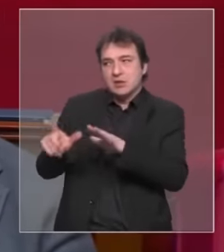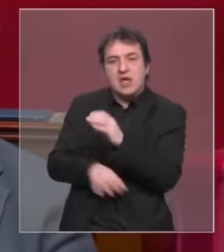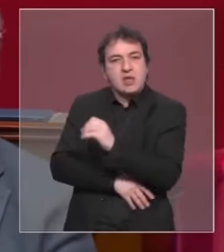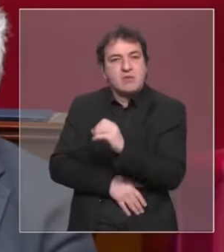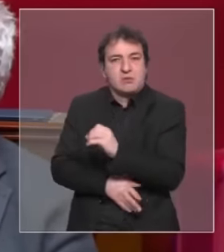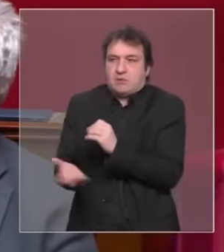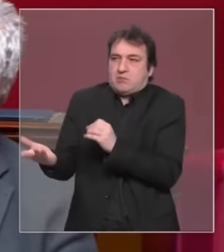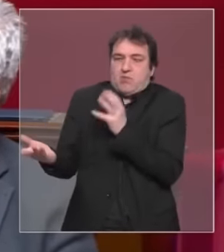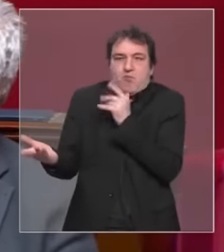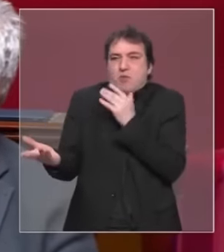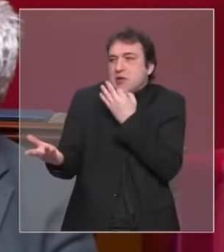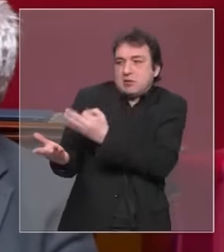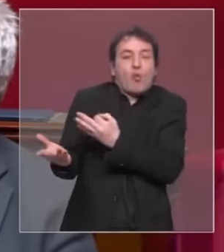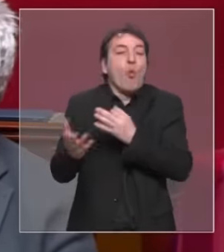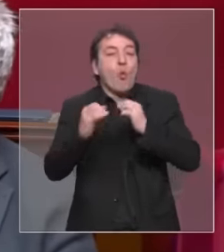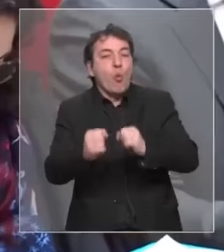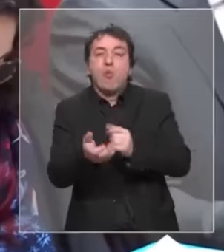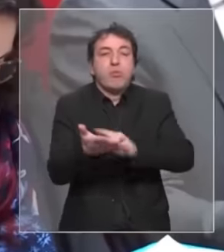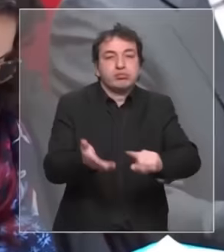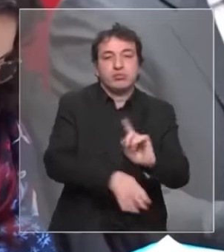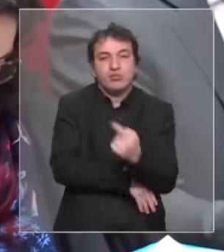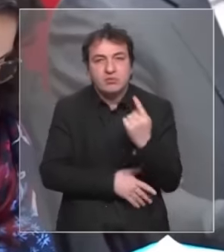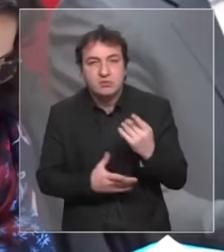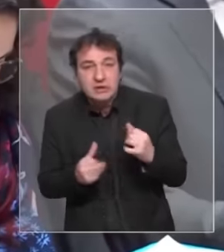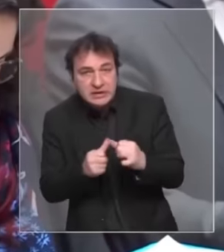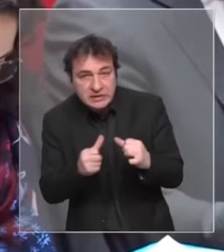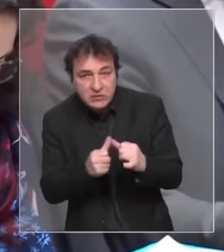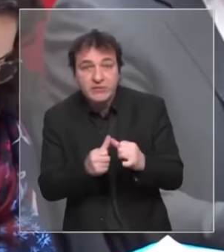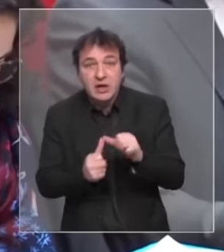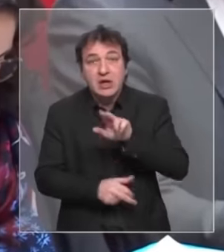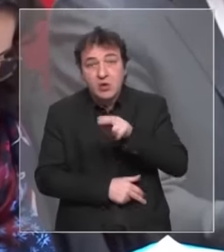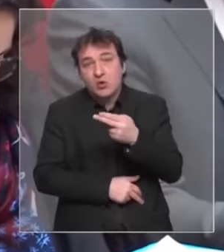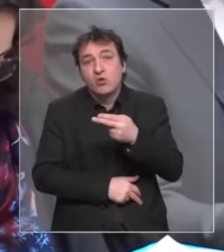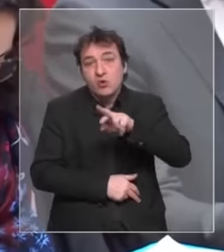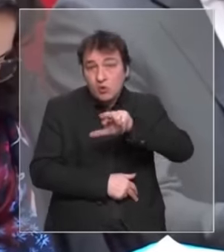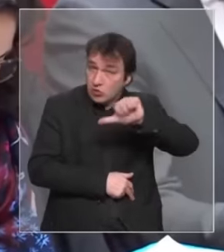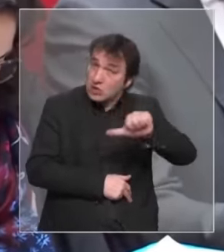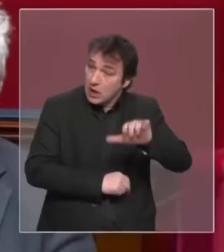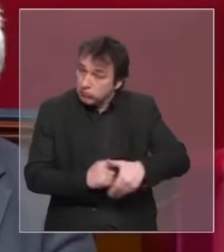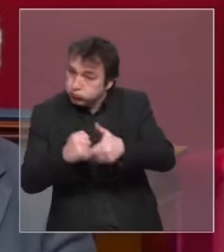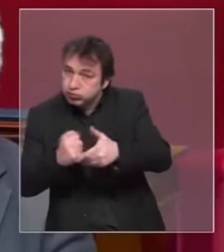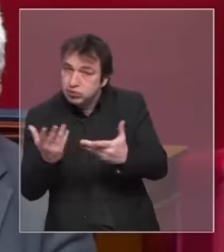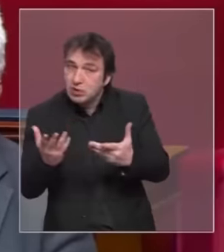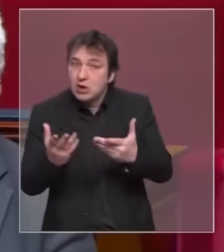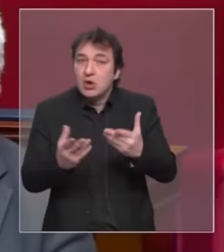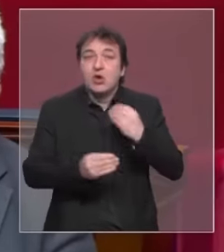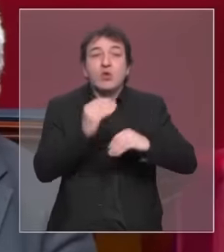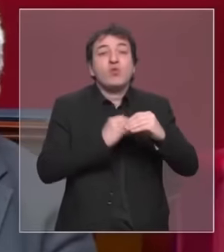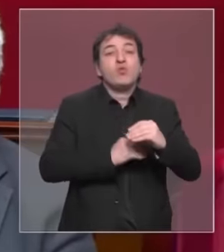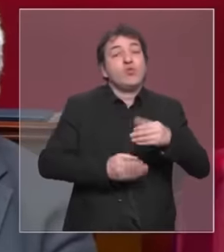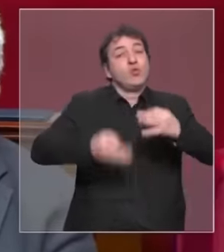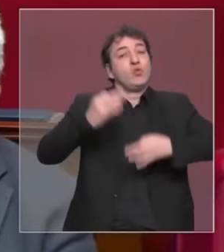forts, Madame la Ministre, la France va-t-elle poser? Allons-nous consolider l'UNRWA et déployer une action humanitaire massive? Allons-nous soutenir l'ordonnance de la Cour de